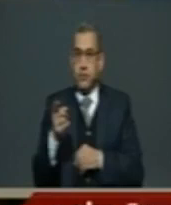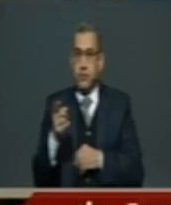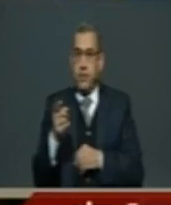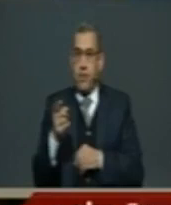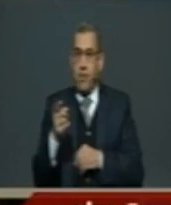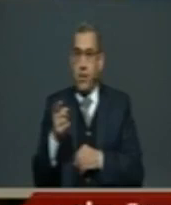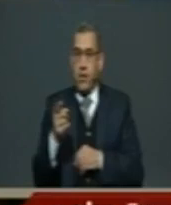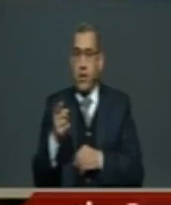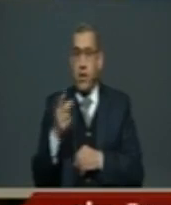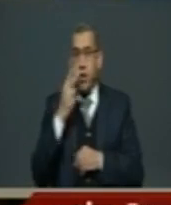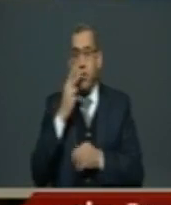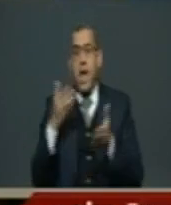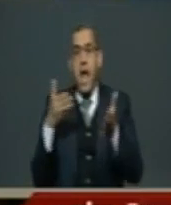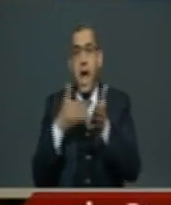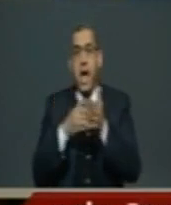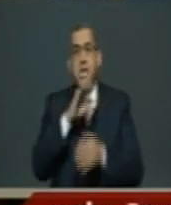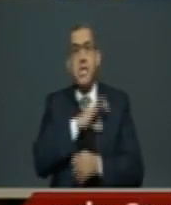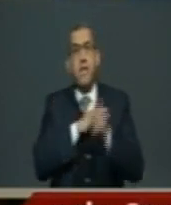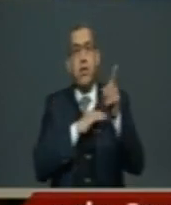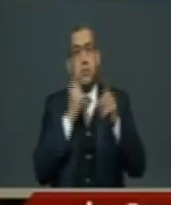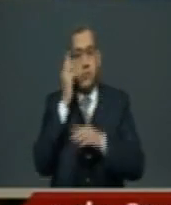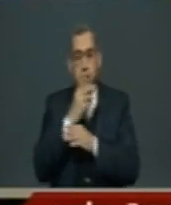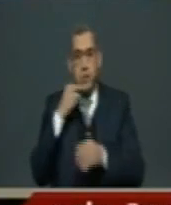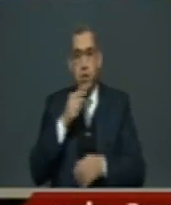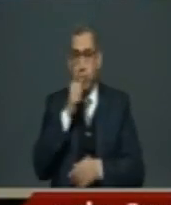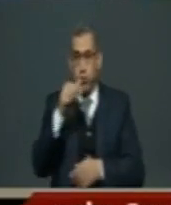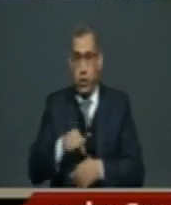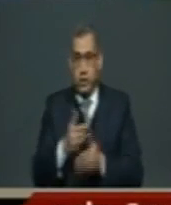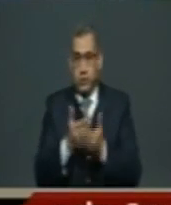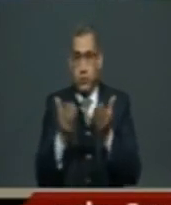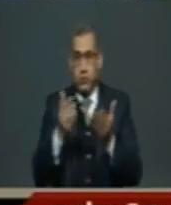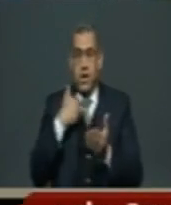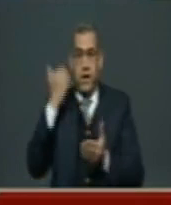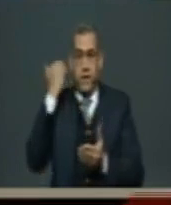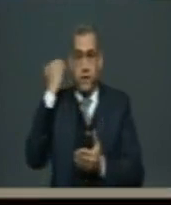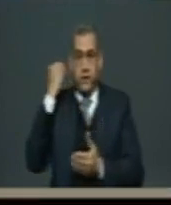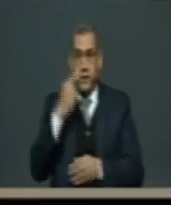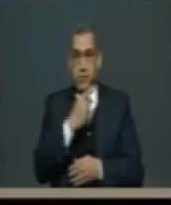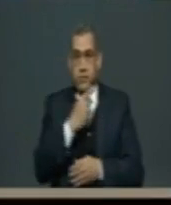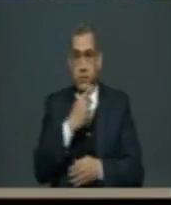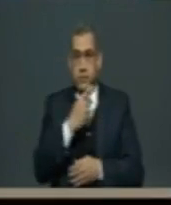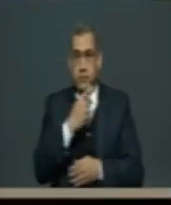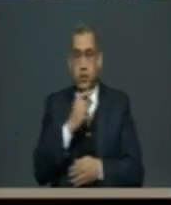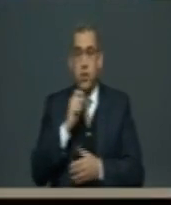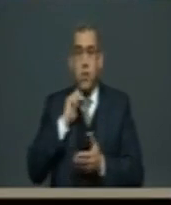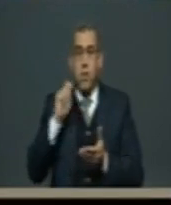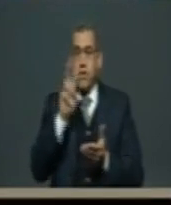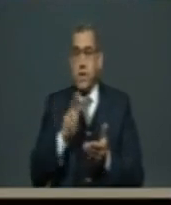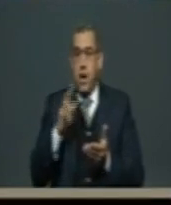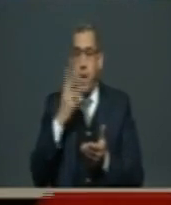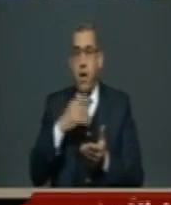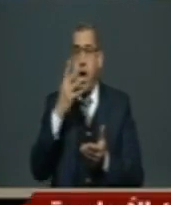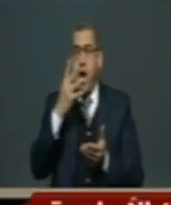نتيجة هذه الاستراتيجية النهاردة واحنا بنتكلم عندنا على مستوى الجمهورية